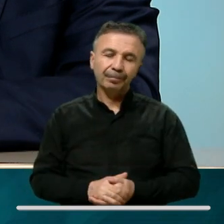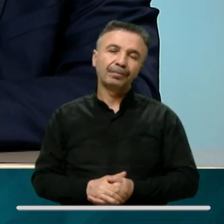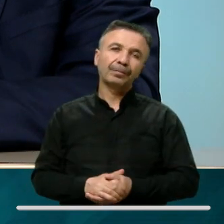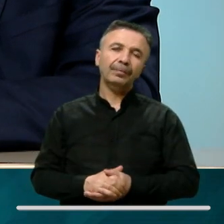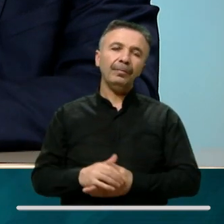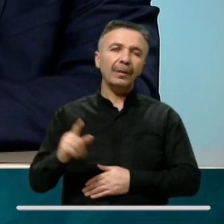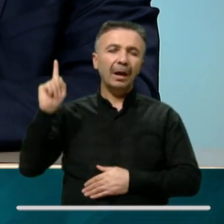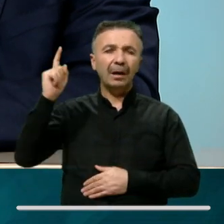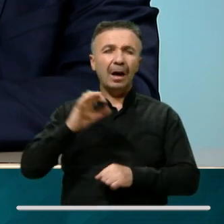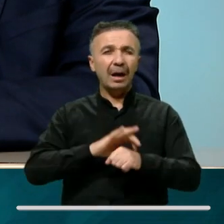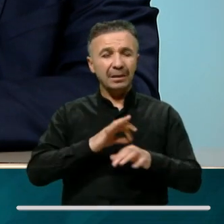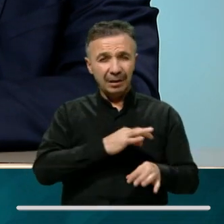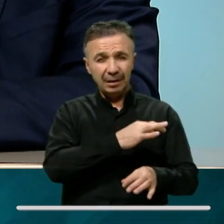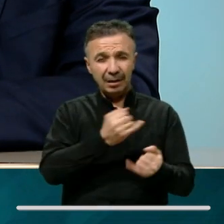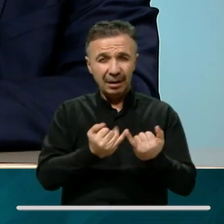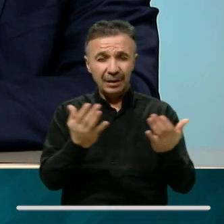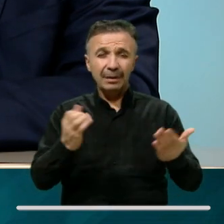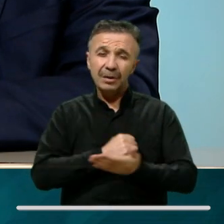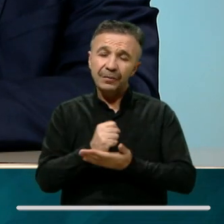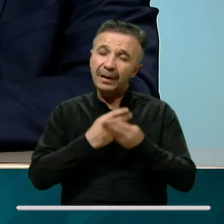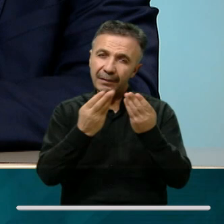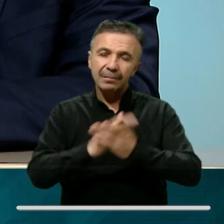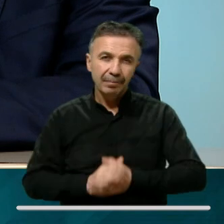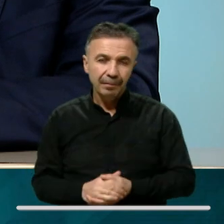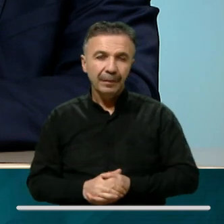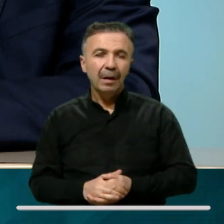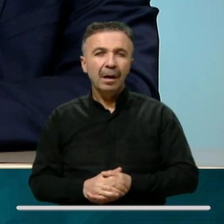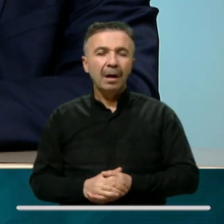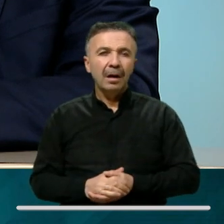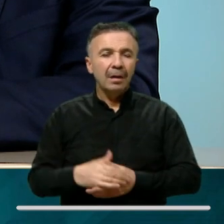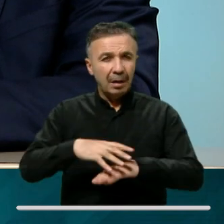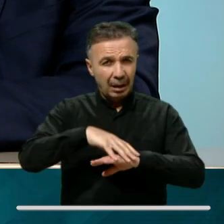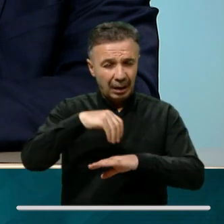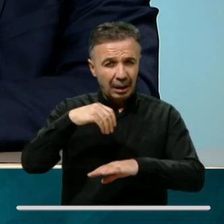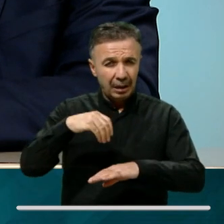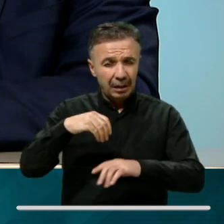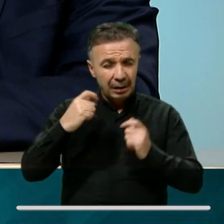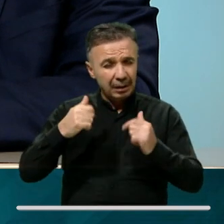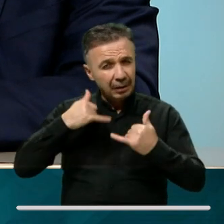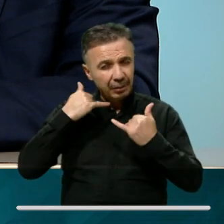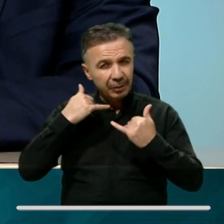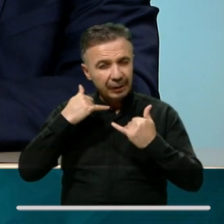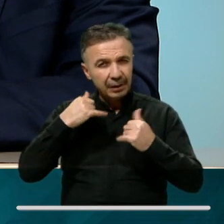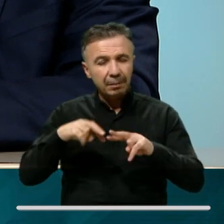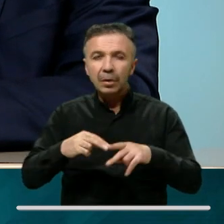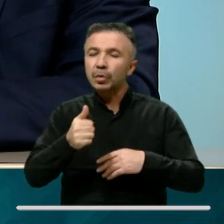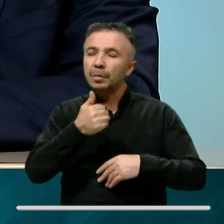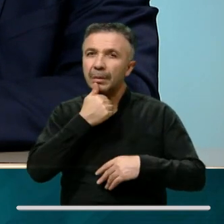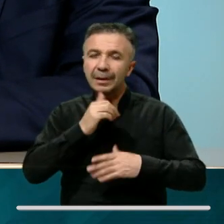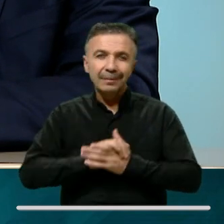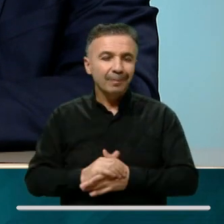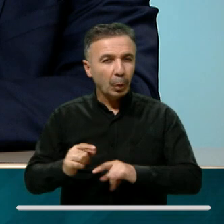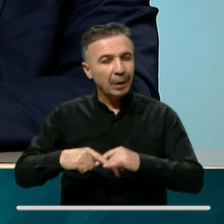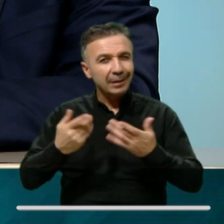Rabbimizden acil şifalar niyaz ediyoruz. Ağrı'dan bir telefon bağlantımız var. Mazlum Bey telefon attığımızda, hoş